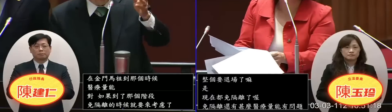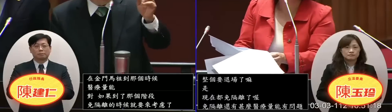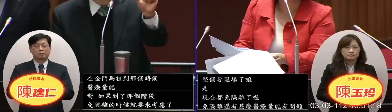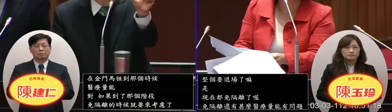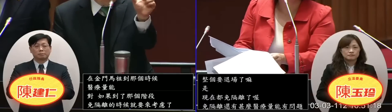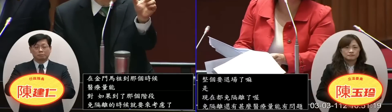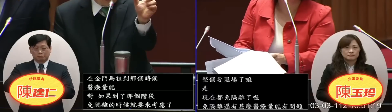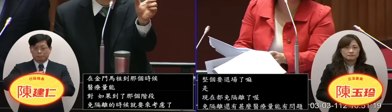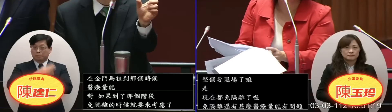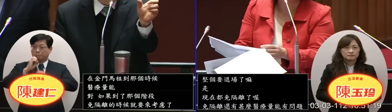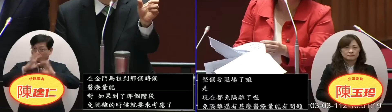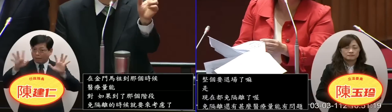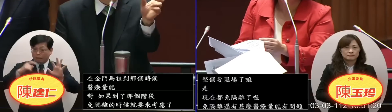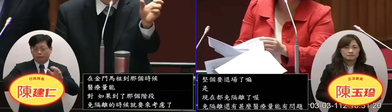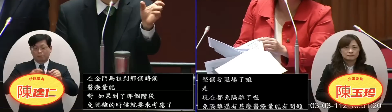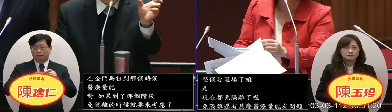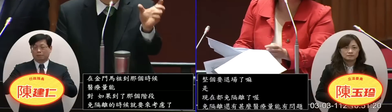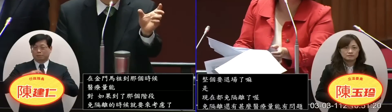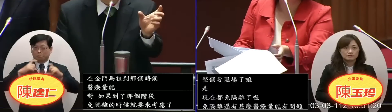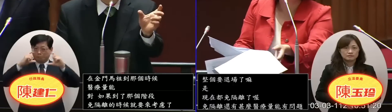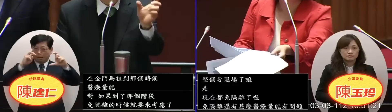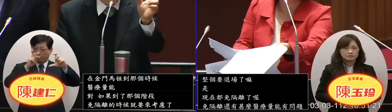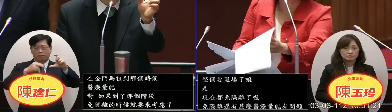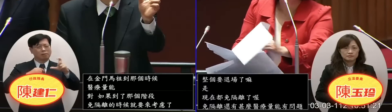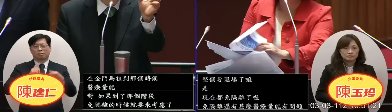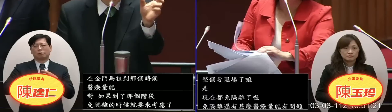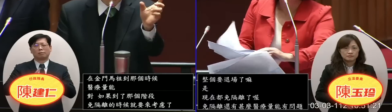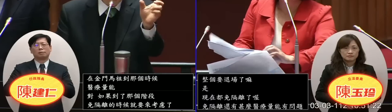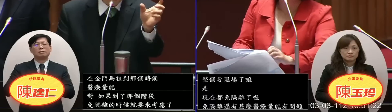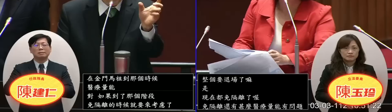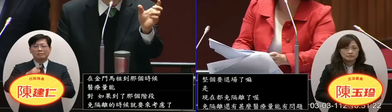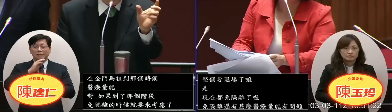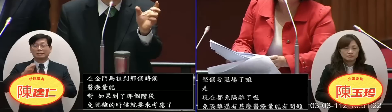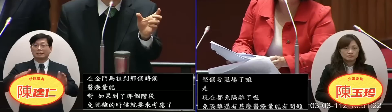个报载的那个 title 你不知道怎样看 title， 那个